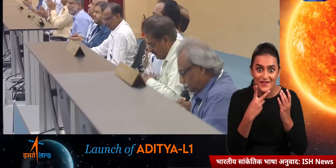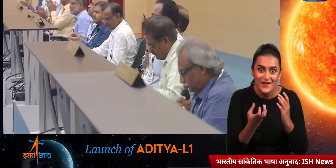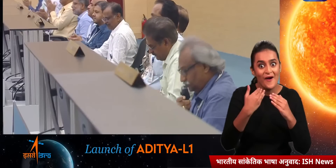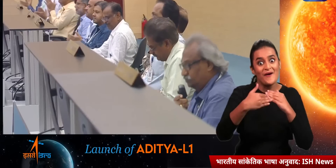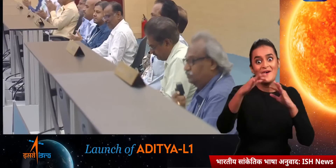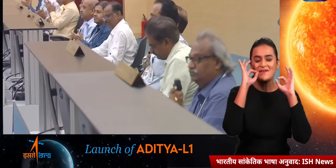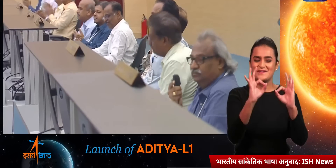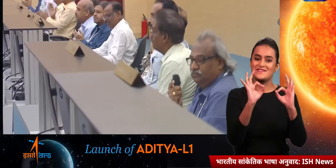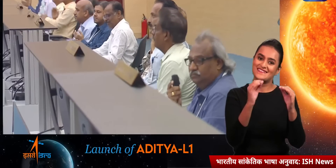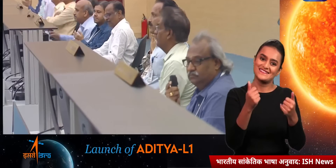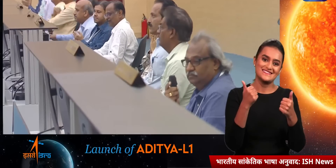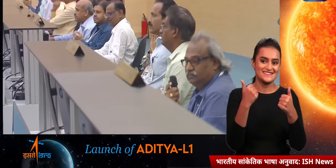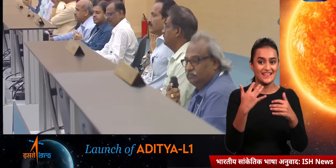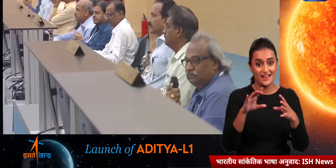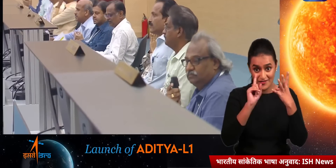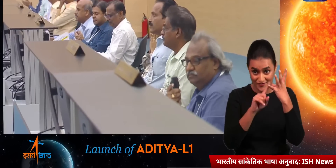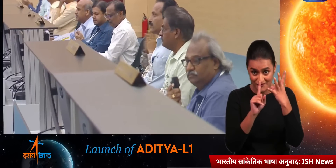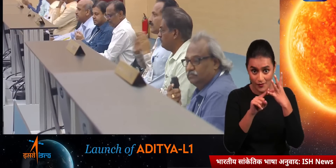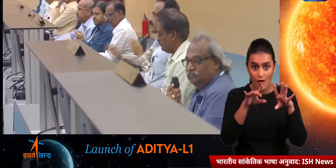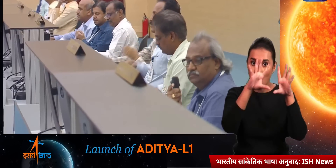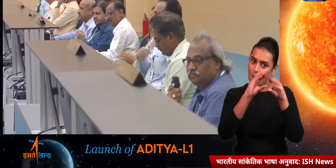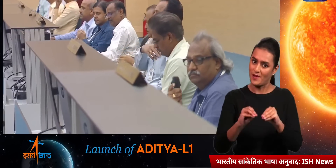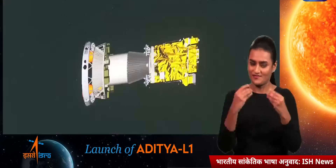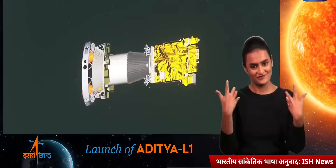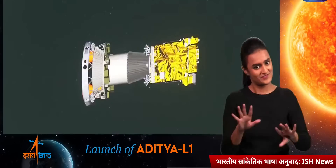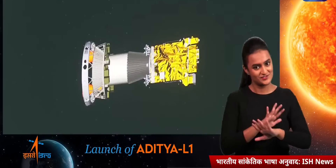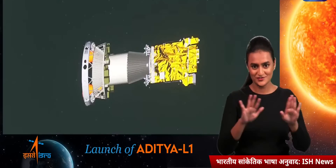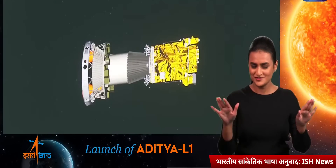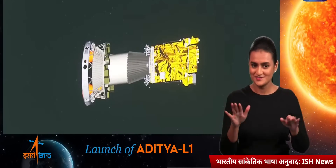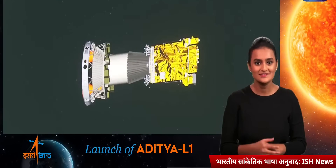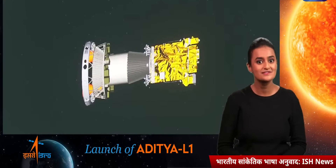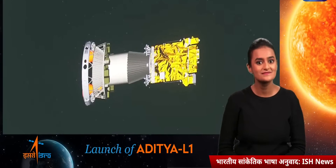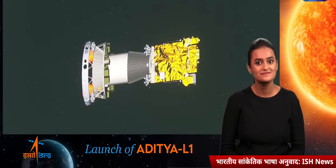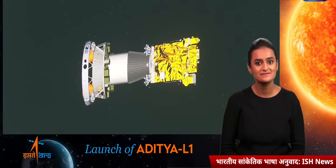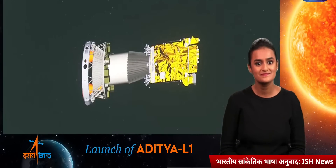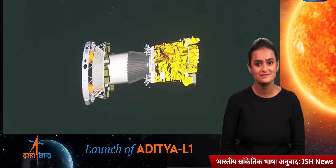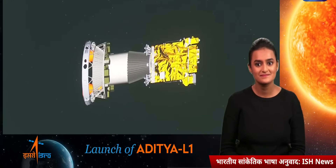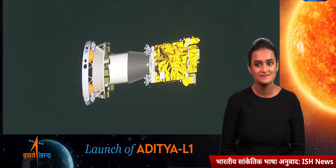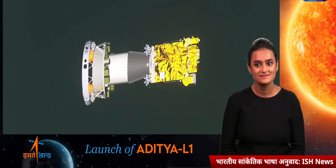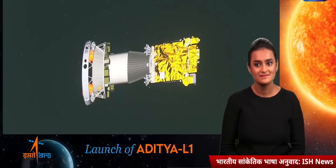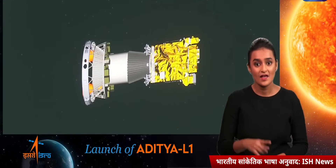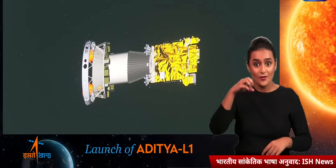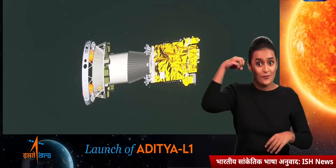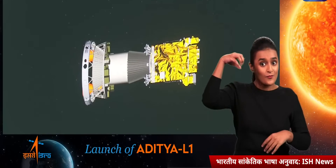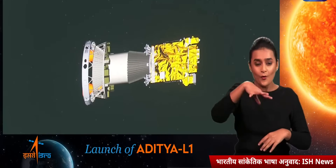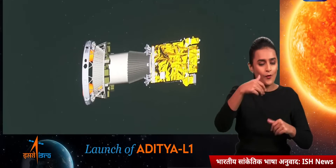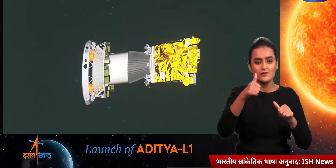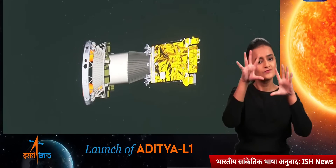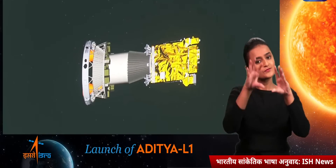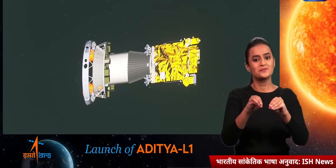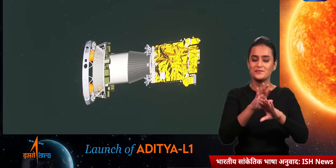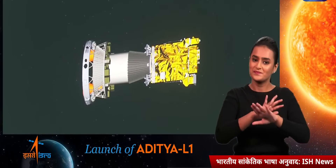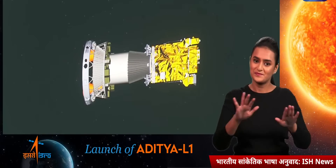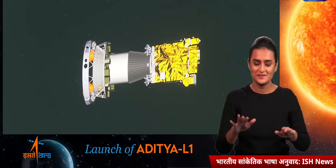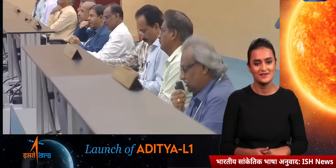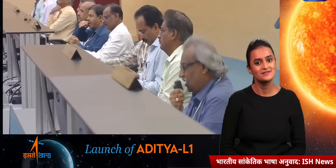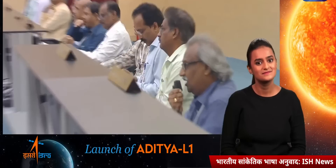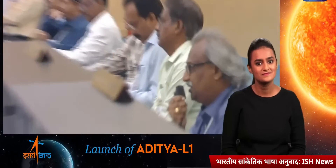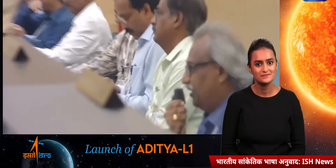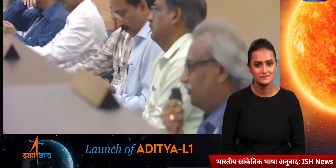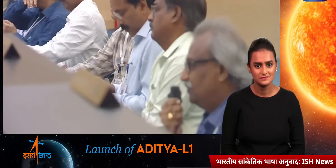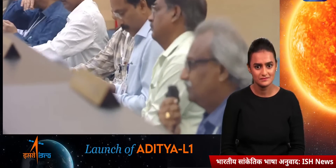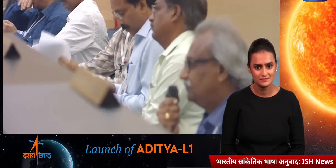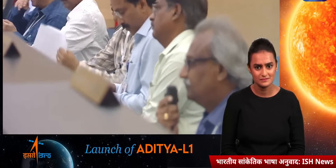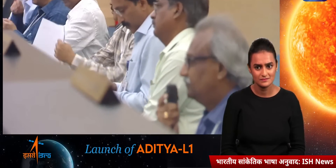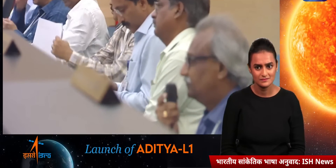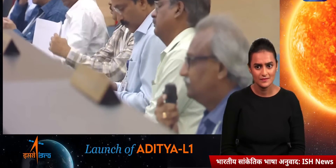चतुर्थ चरण को बंद कर दिया गया है, उसका थ्रस्ट कट ऑफ कर दिया गया है और वह बंद हो चुका